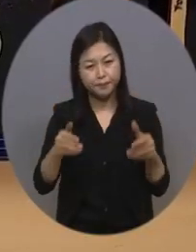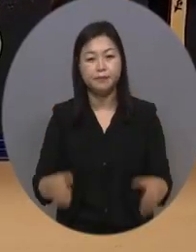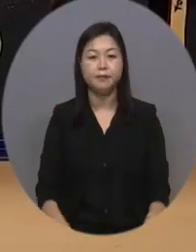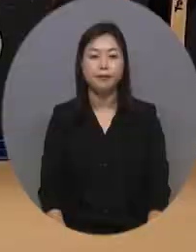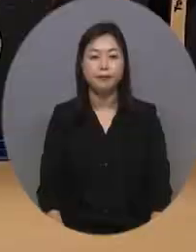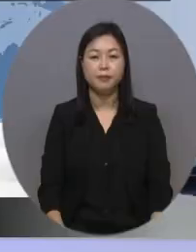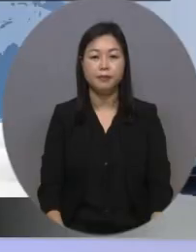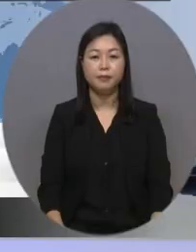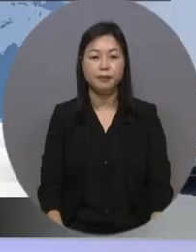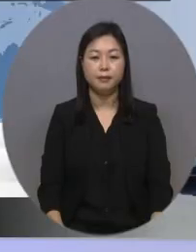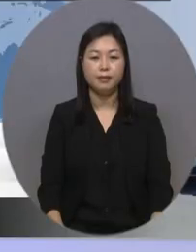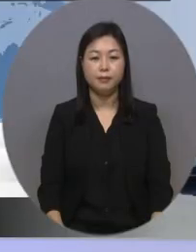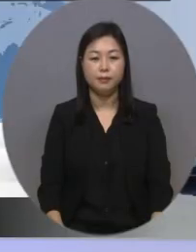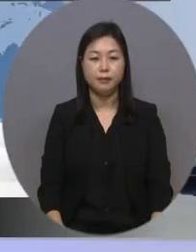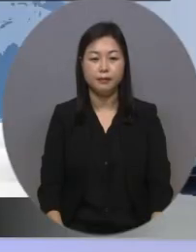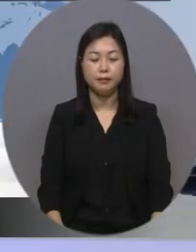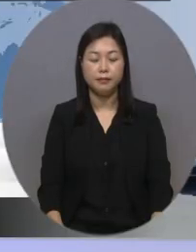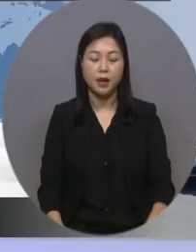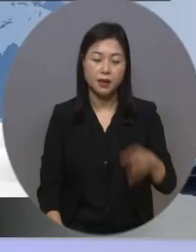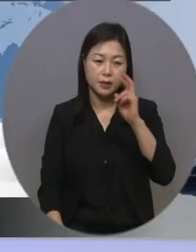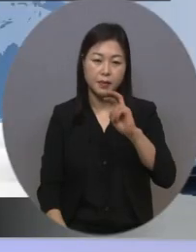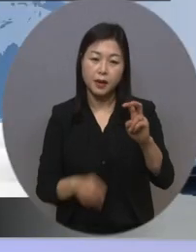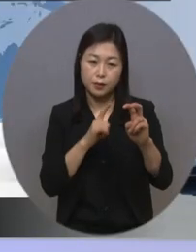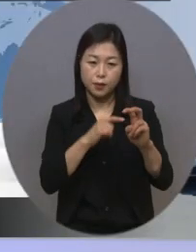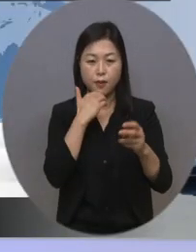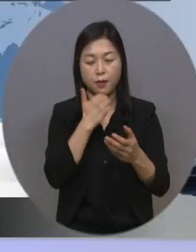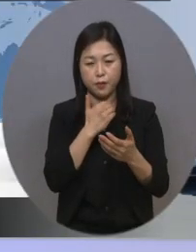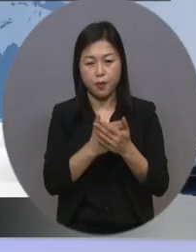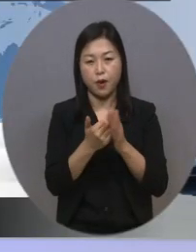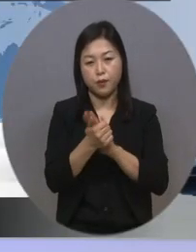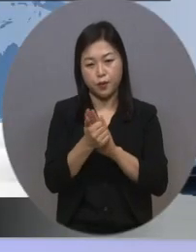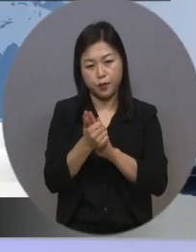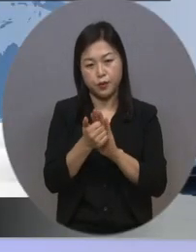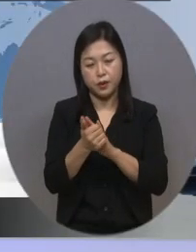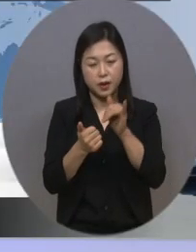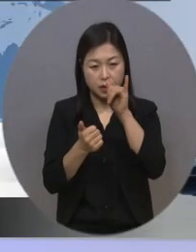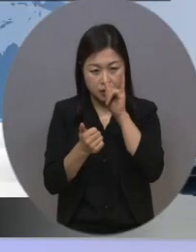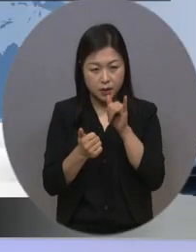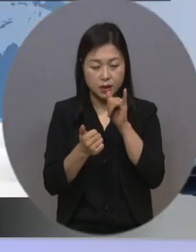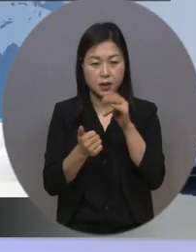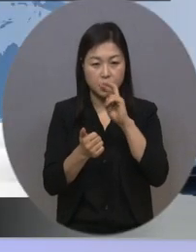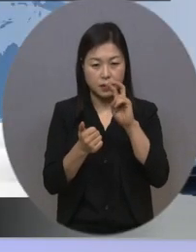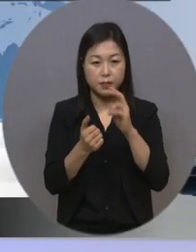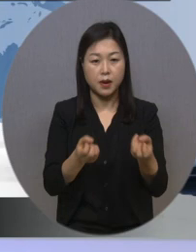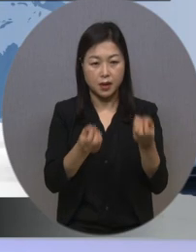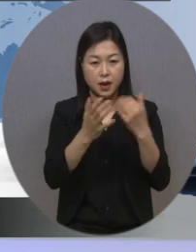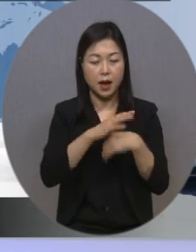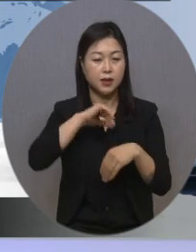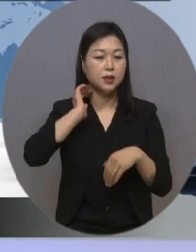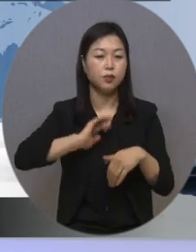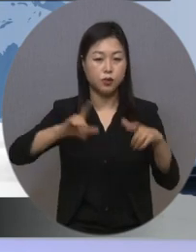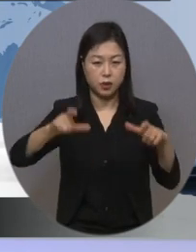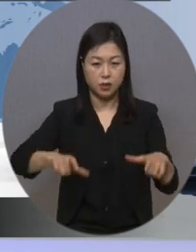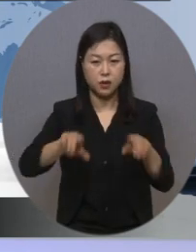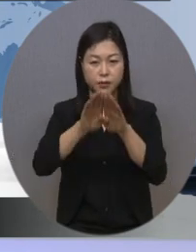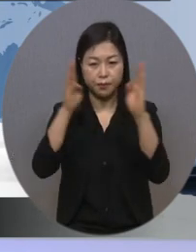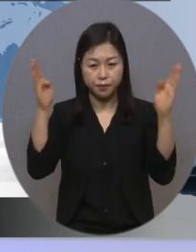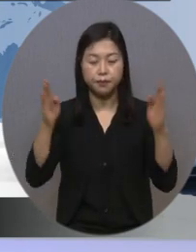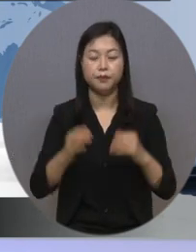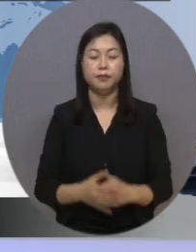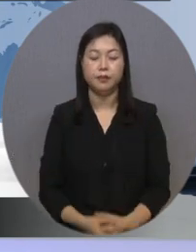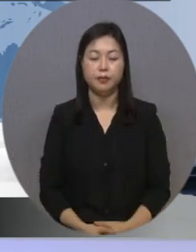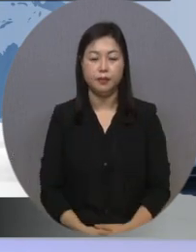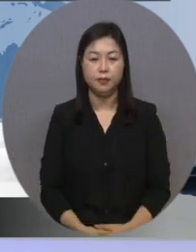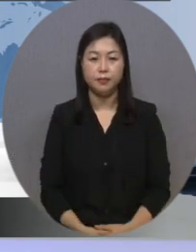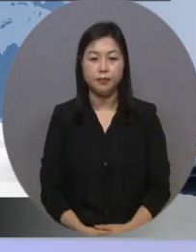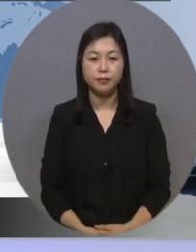김정현입니다. 음악으로 감동과 위로를 선사하는 자선음악회가 의정부에서 개최됐습니다. 보도에